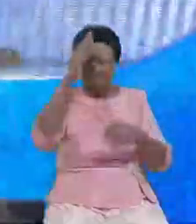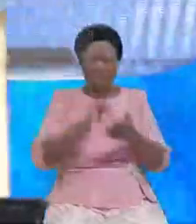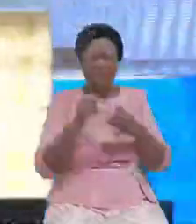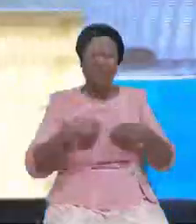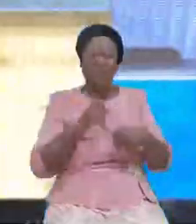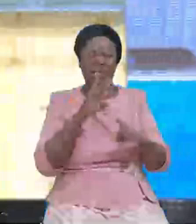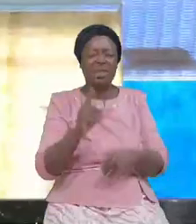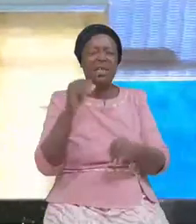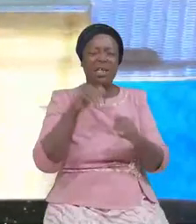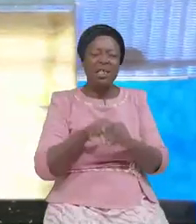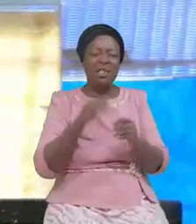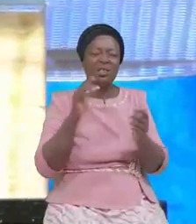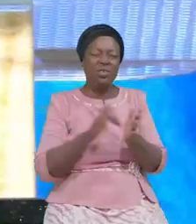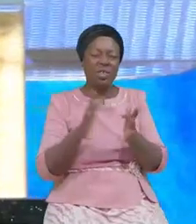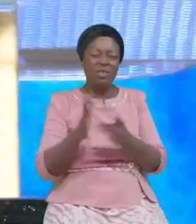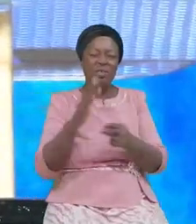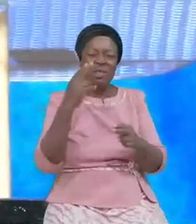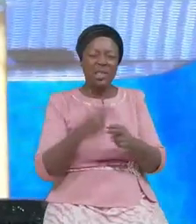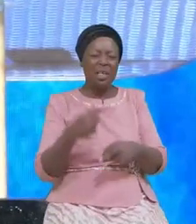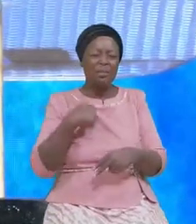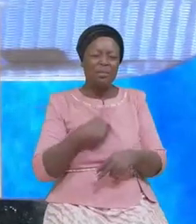nom de Jésus, nous avons prié.